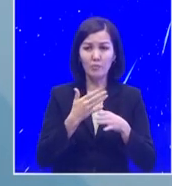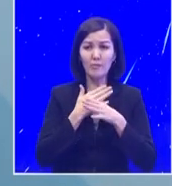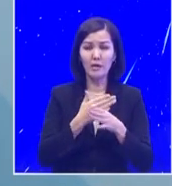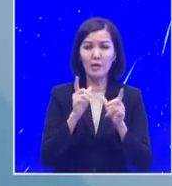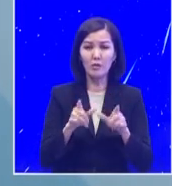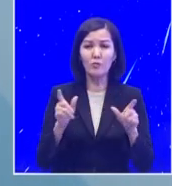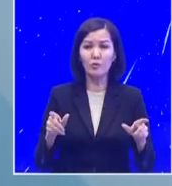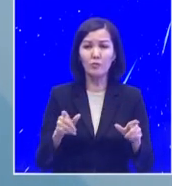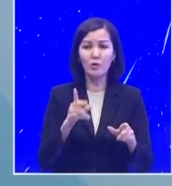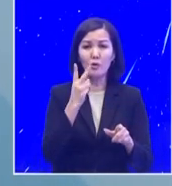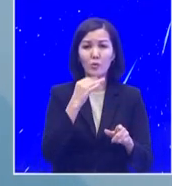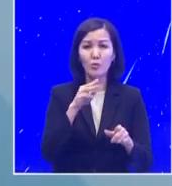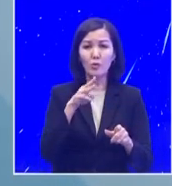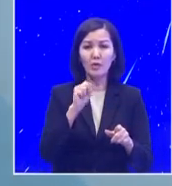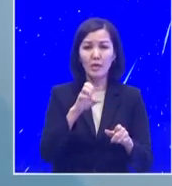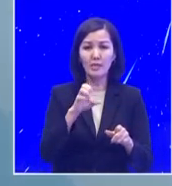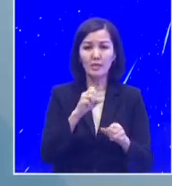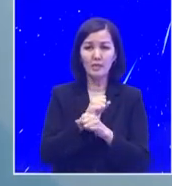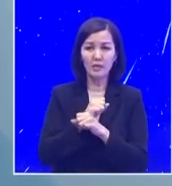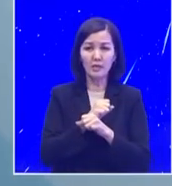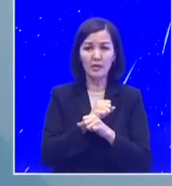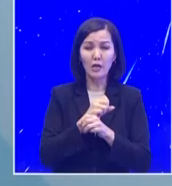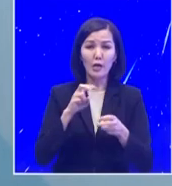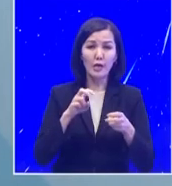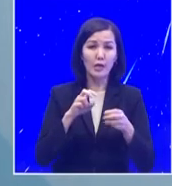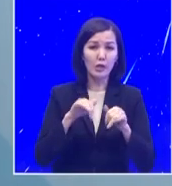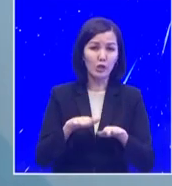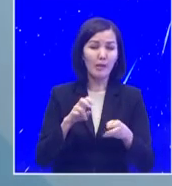людям на УИТАСе. Решаем проблему.